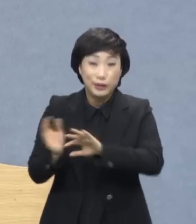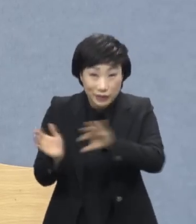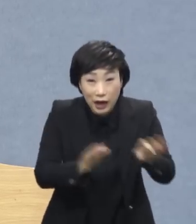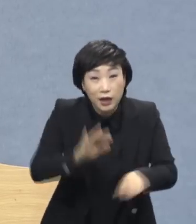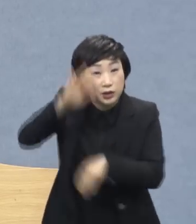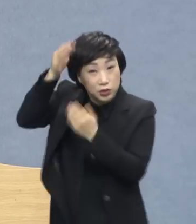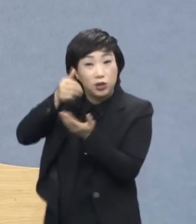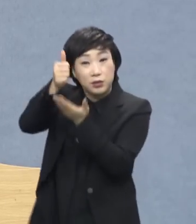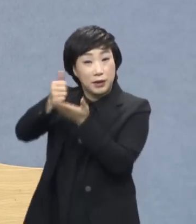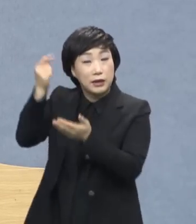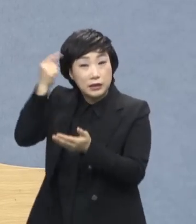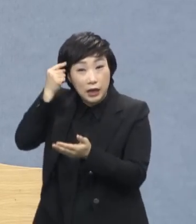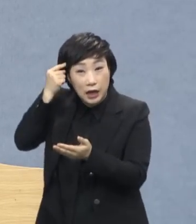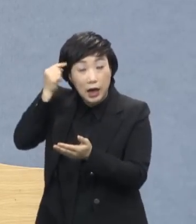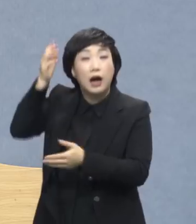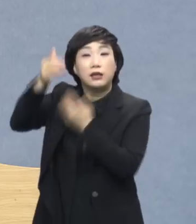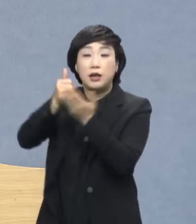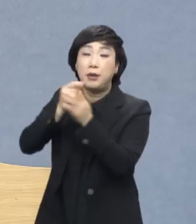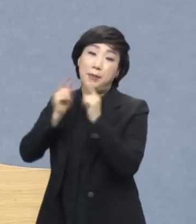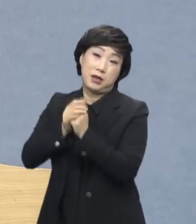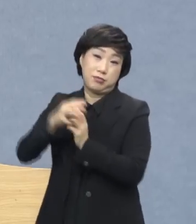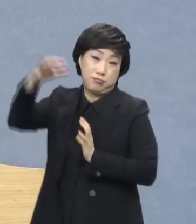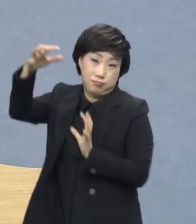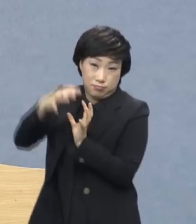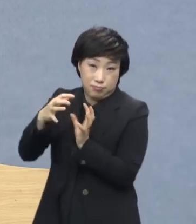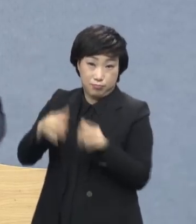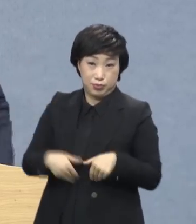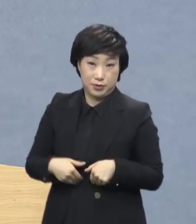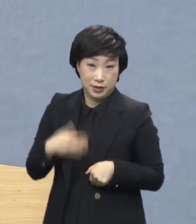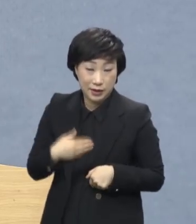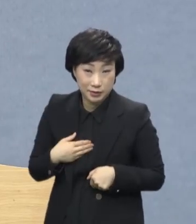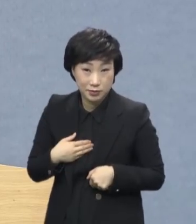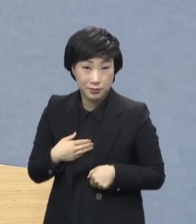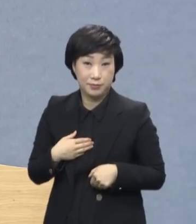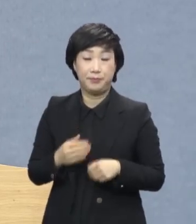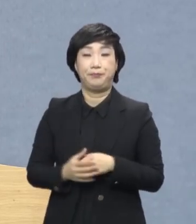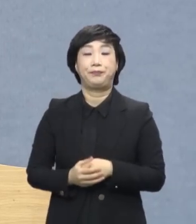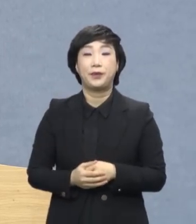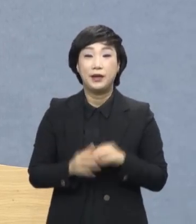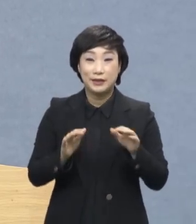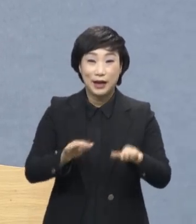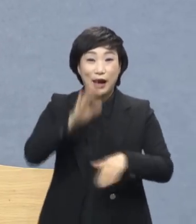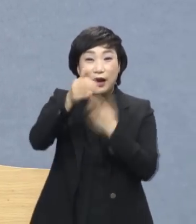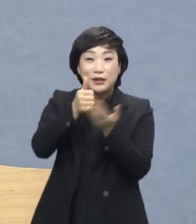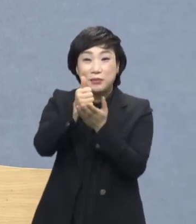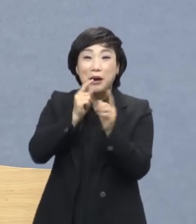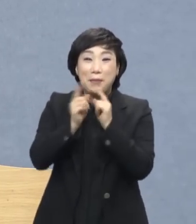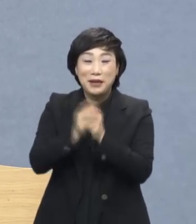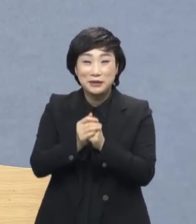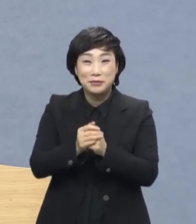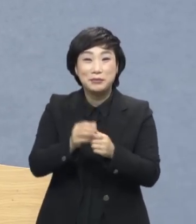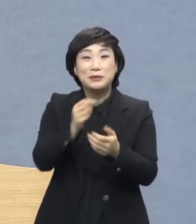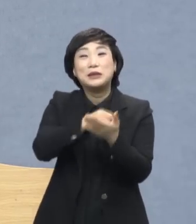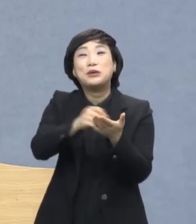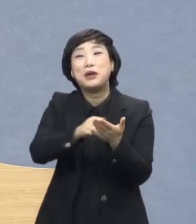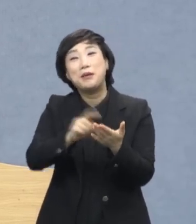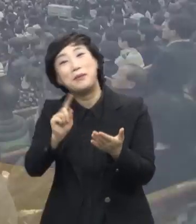성령의 생각에 하나님 말씀이 와야 돼. 자, 하나님 말씀을 무엇으로